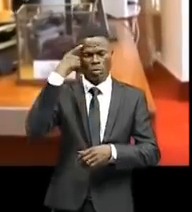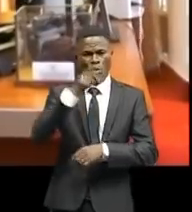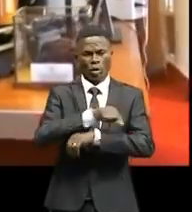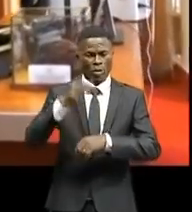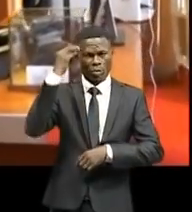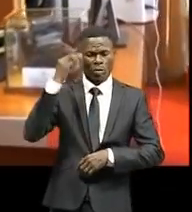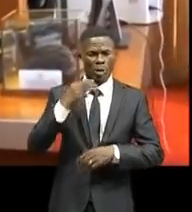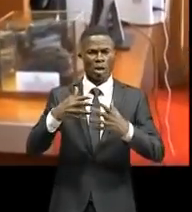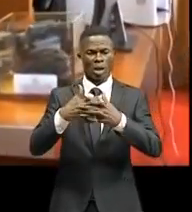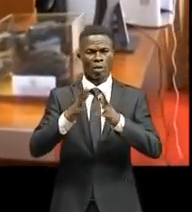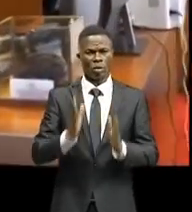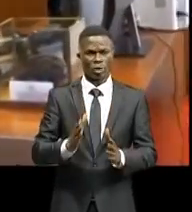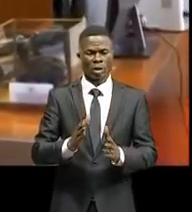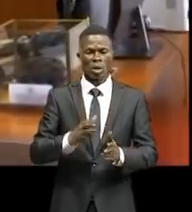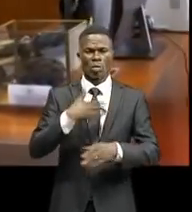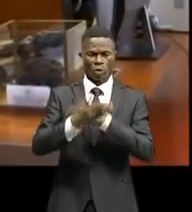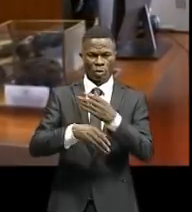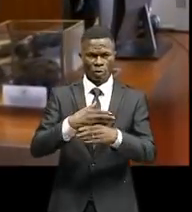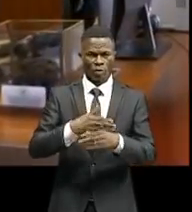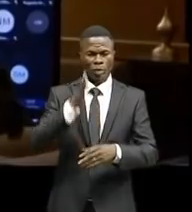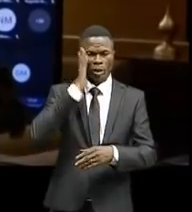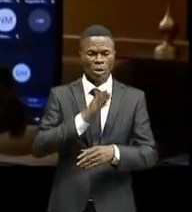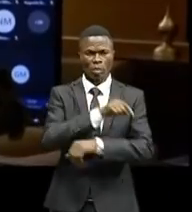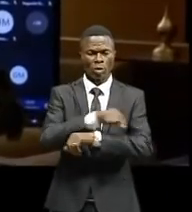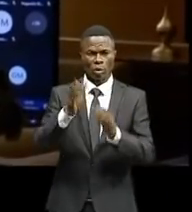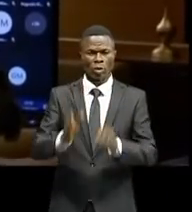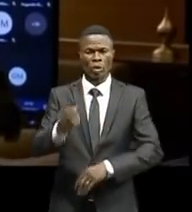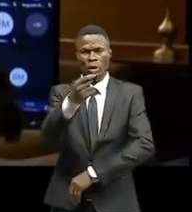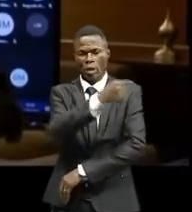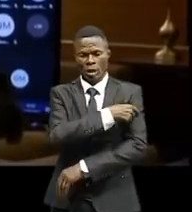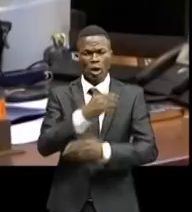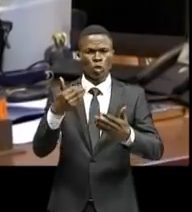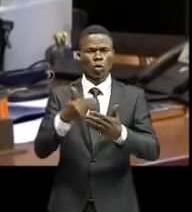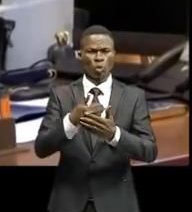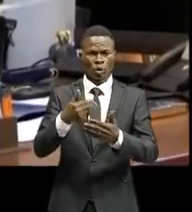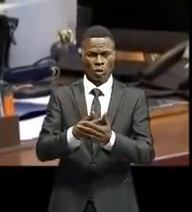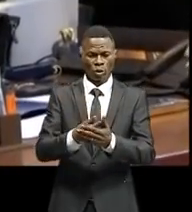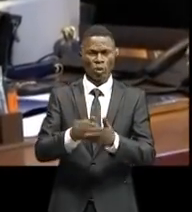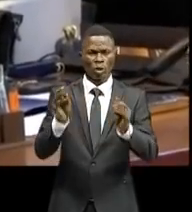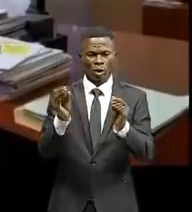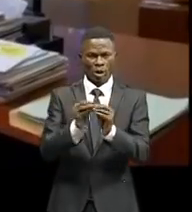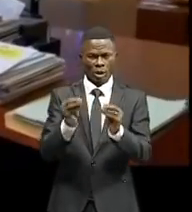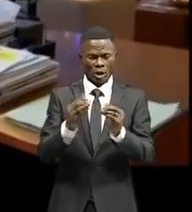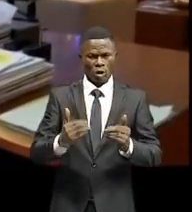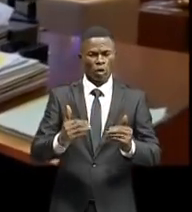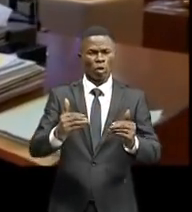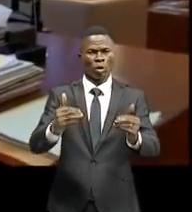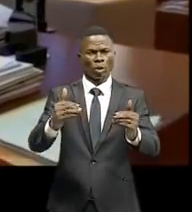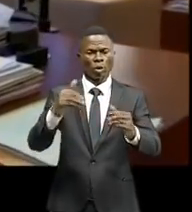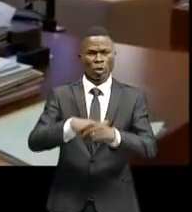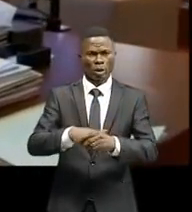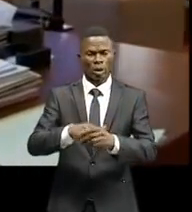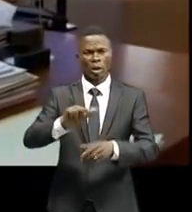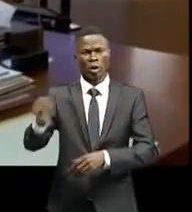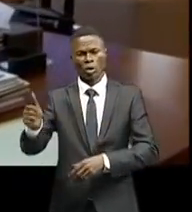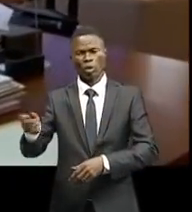et partenaires pour assurer la bonne administration des nouveaux vaccins. Ces assises vont se poursuivre dans 13